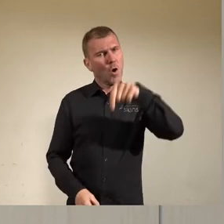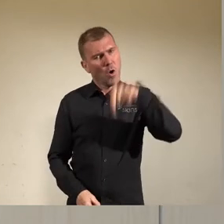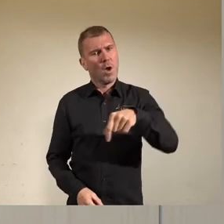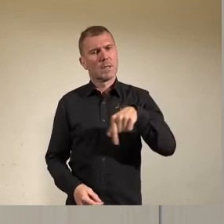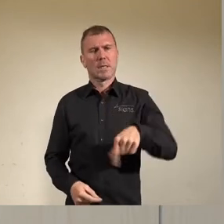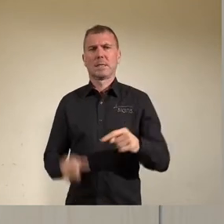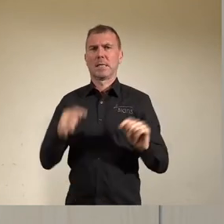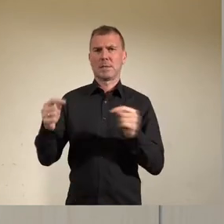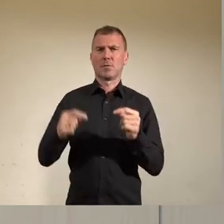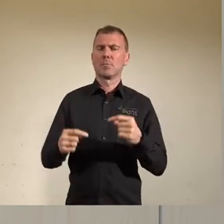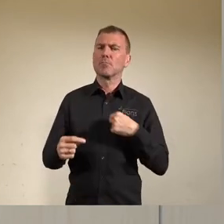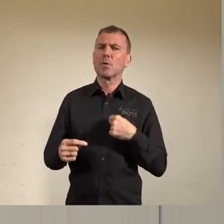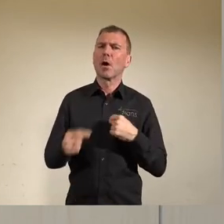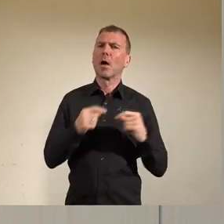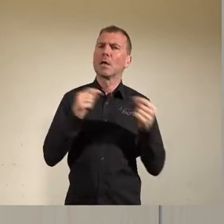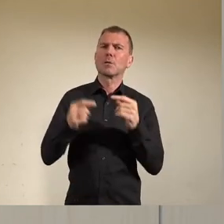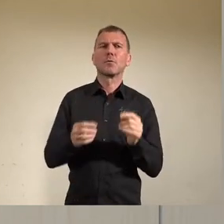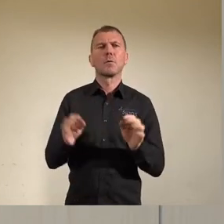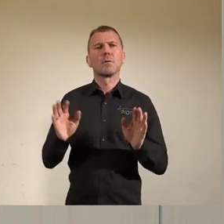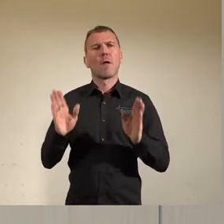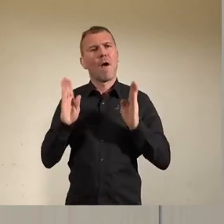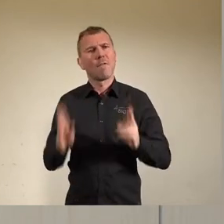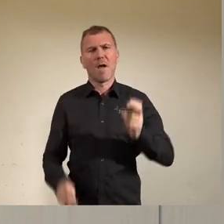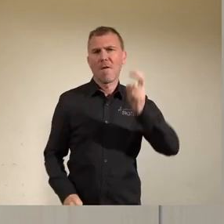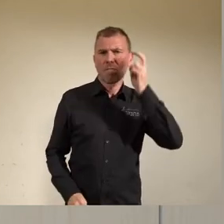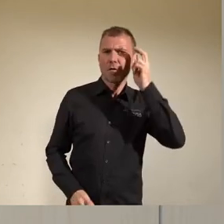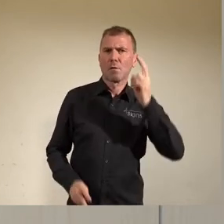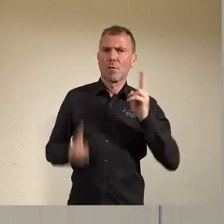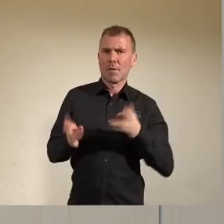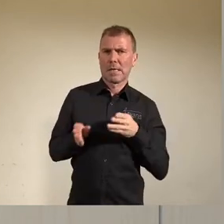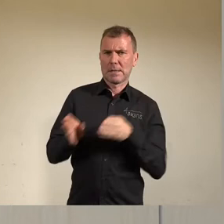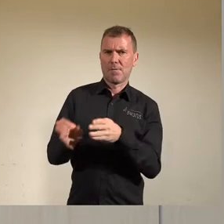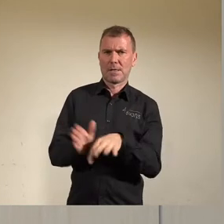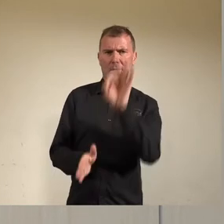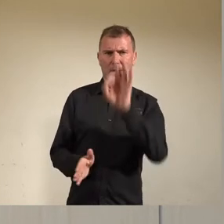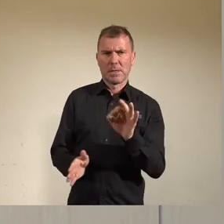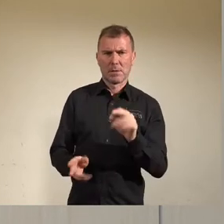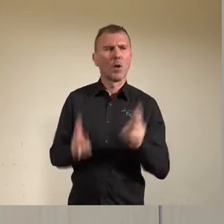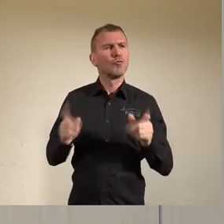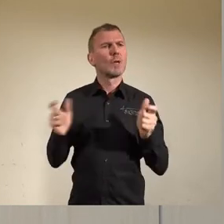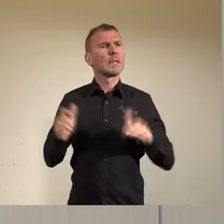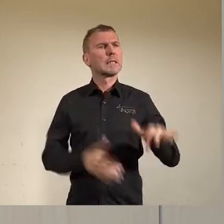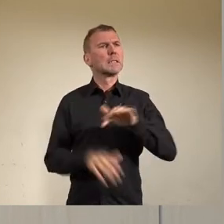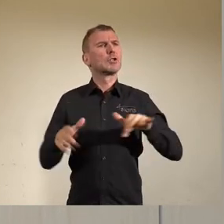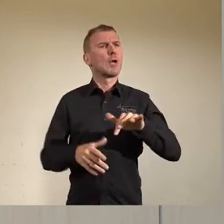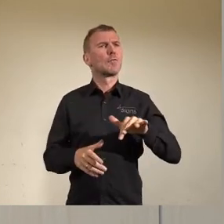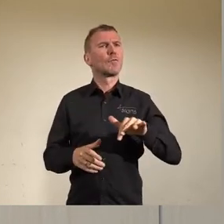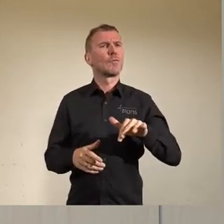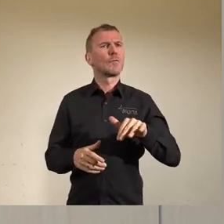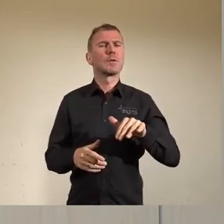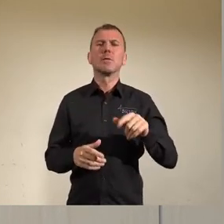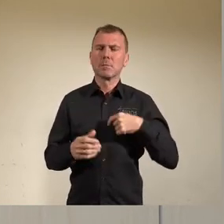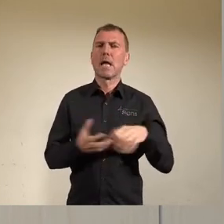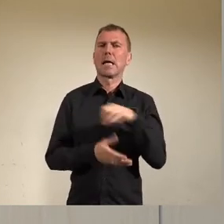der Debatte ringen wir fair und gemeinsam um den richtigen Weg, als Stadtgesellschaft solidarisch aus dieser Krise zu kommen.